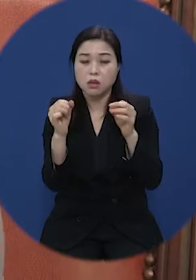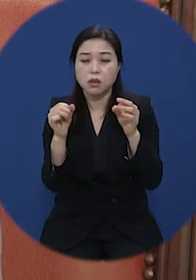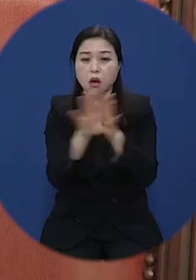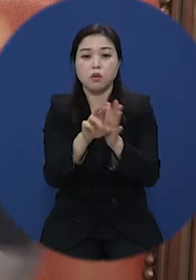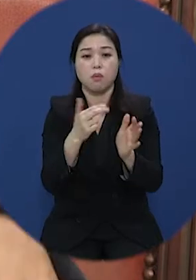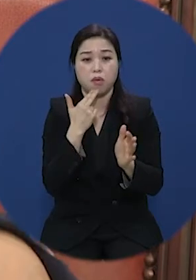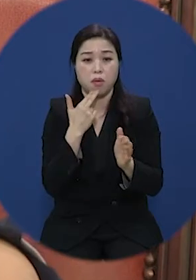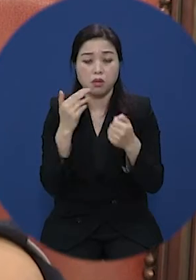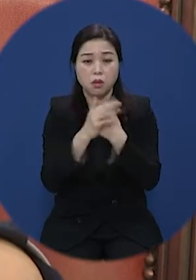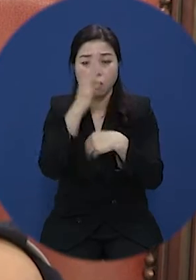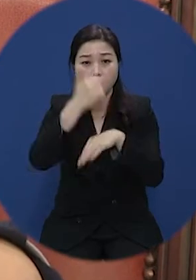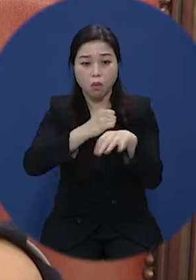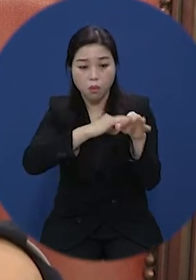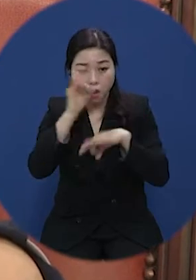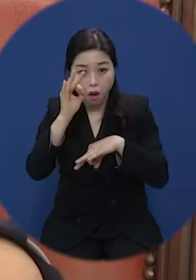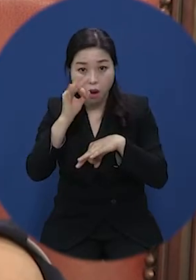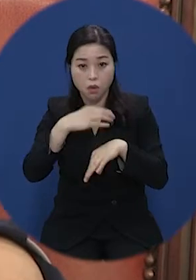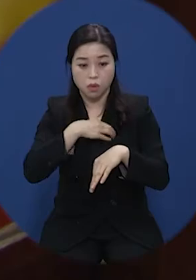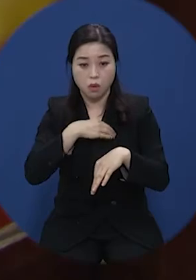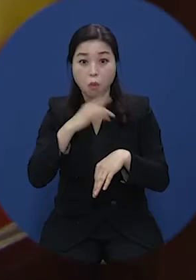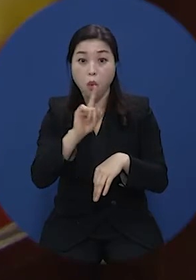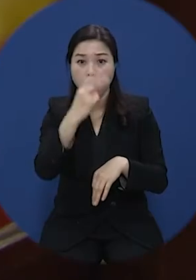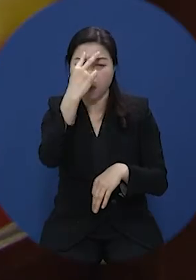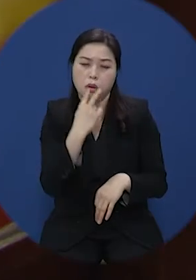예. 잘못하다가 실망할 수도 있어요.